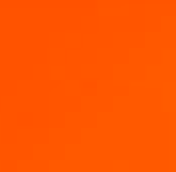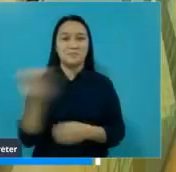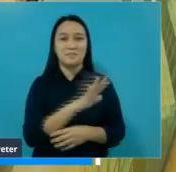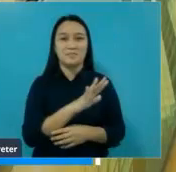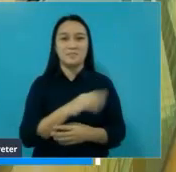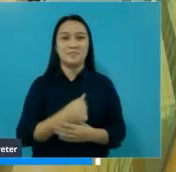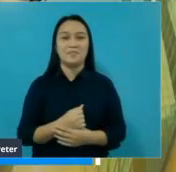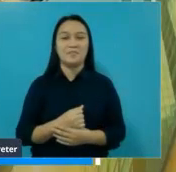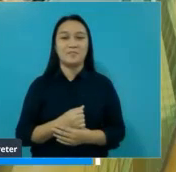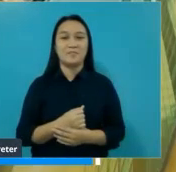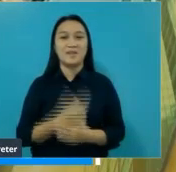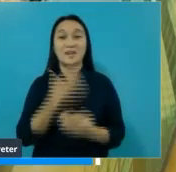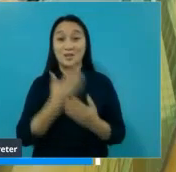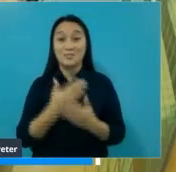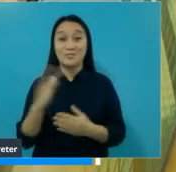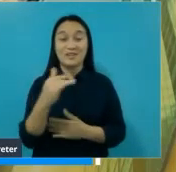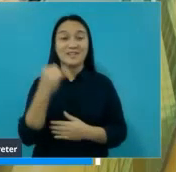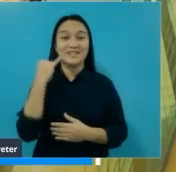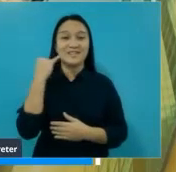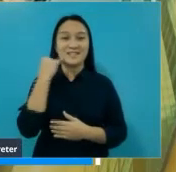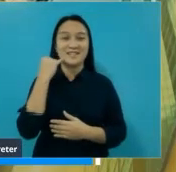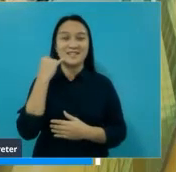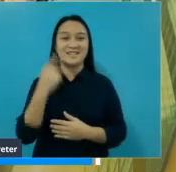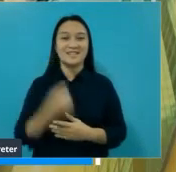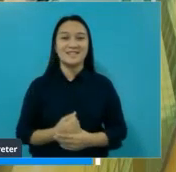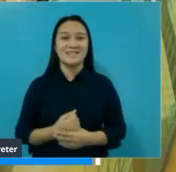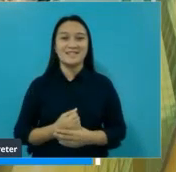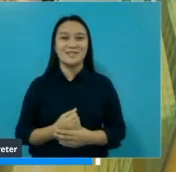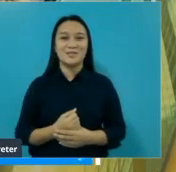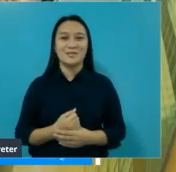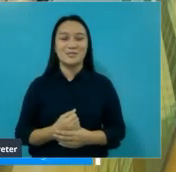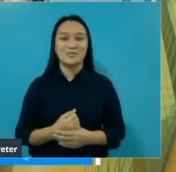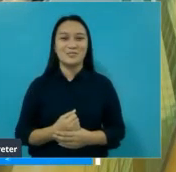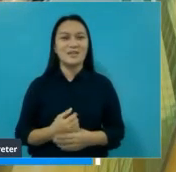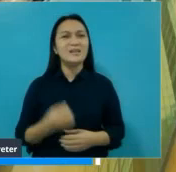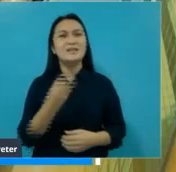Justine! Nasa ang vaccination site ka at ilan ang babakunahan dyan?